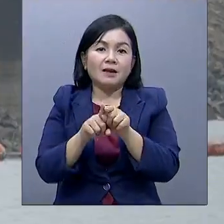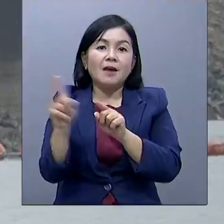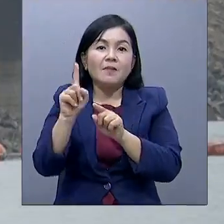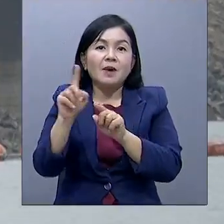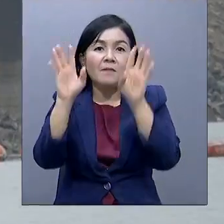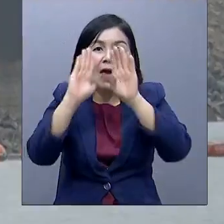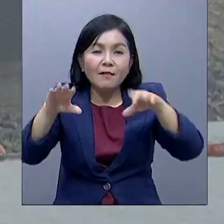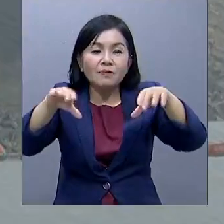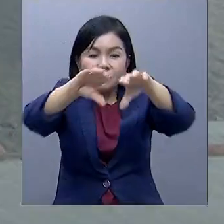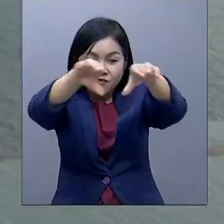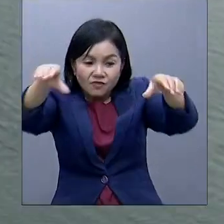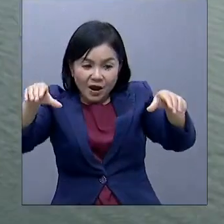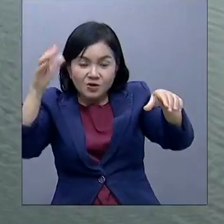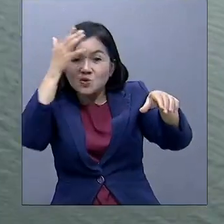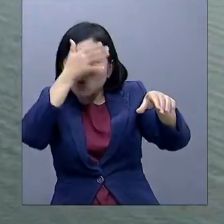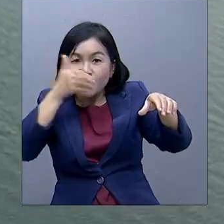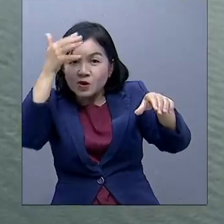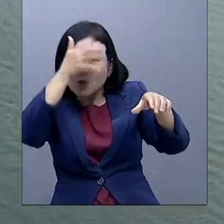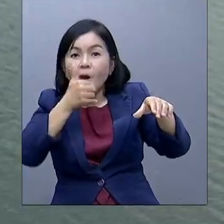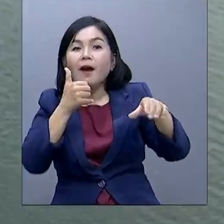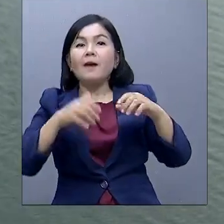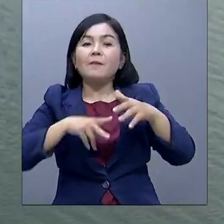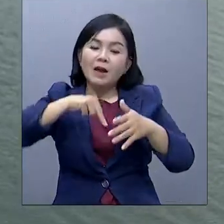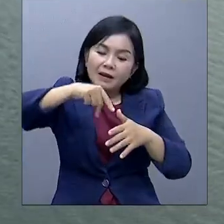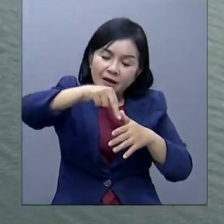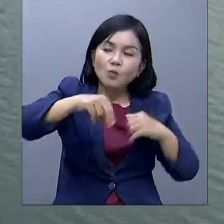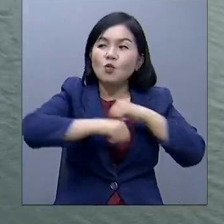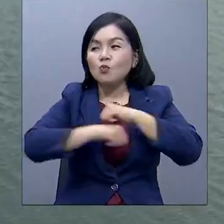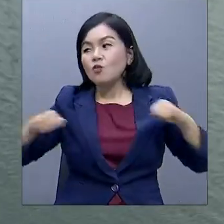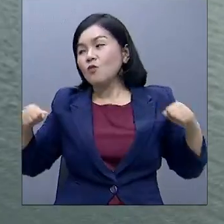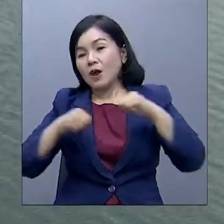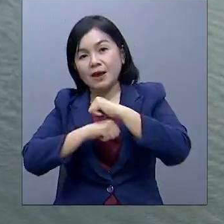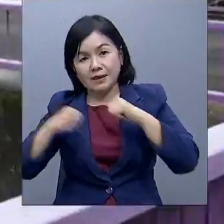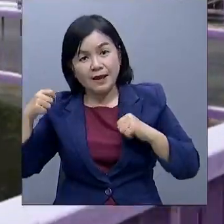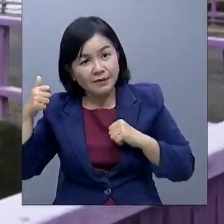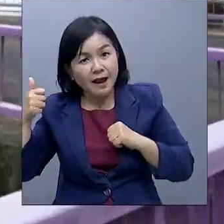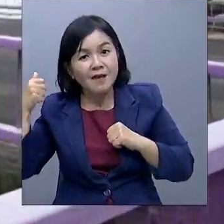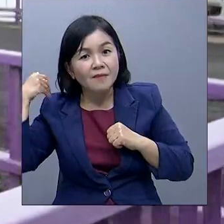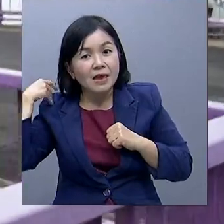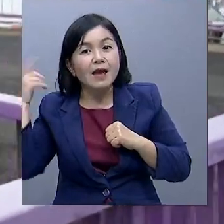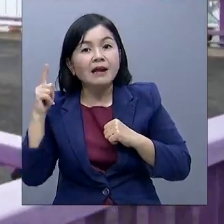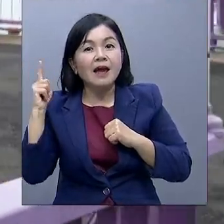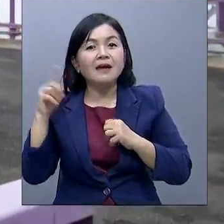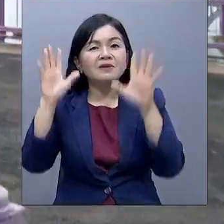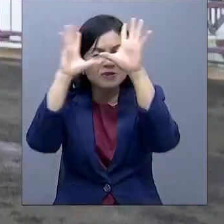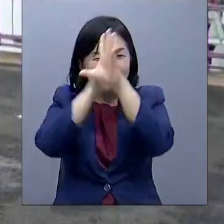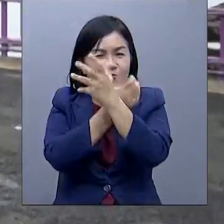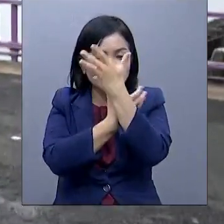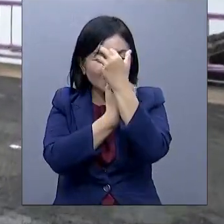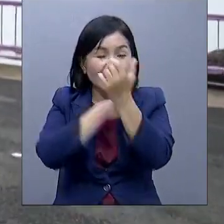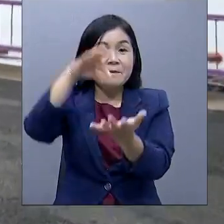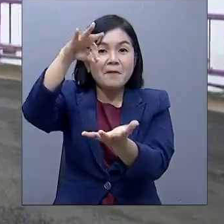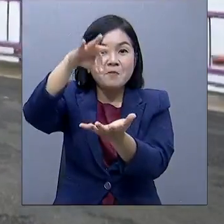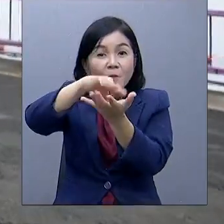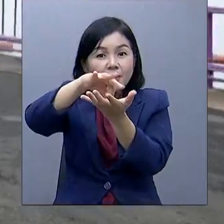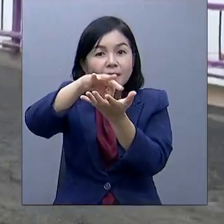นะครับที่สวยงามนะครับสามารถที่จะมาออกกำลังกายได้นะครับมีจุดเช็คอินจุดเช็คอินแอ